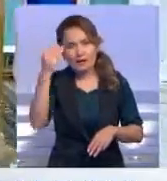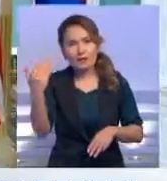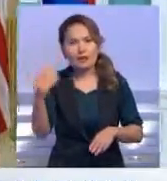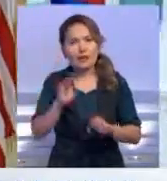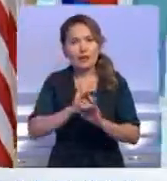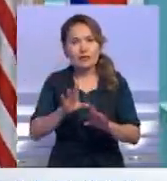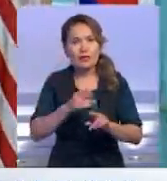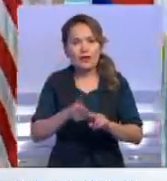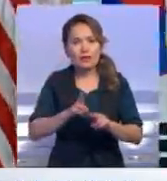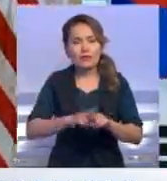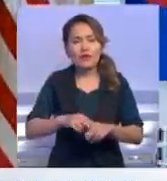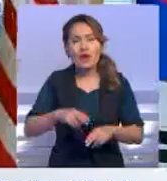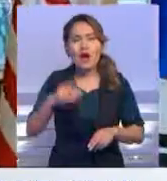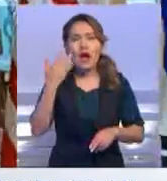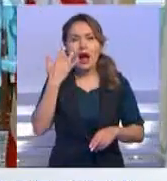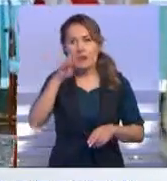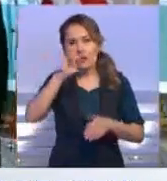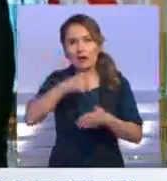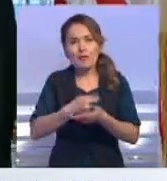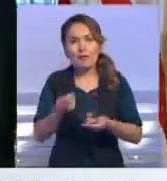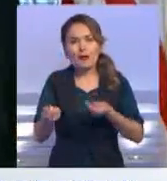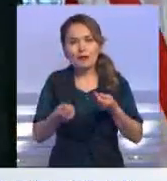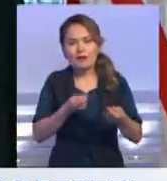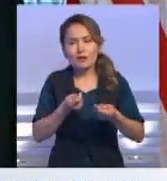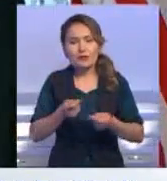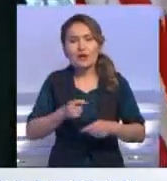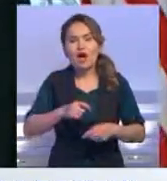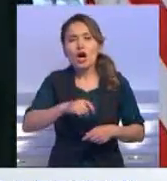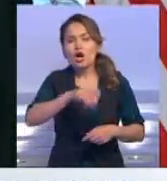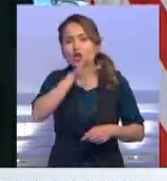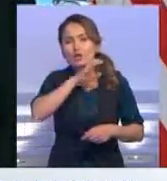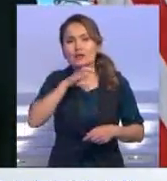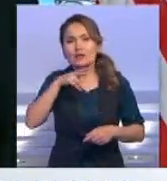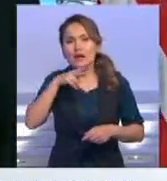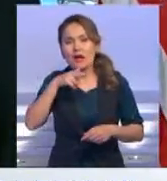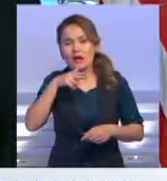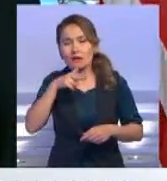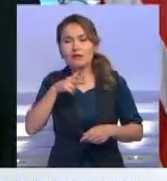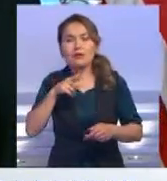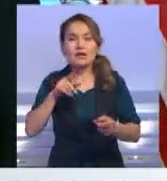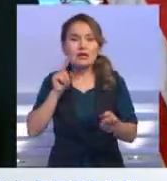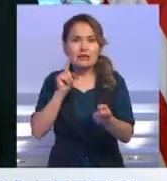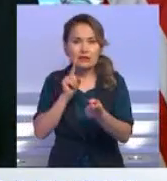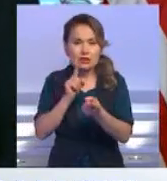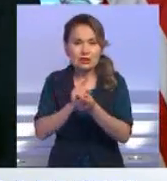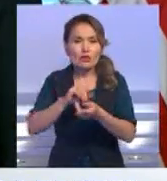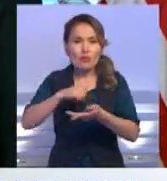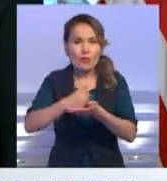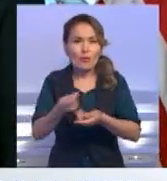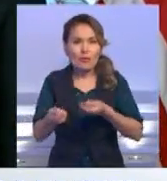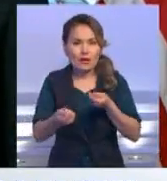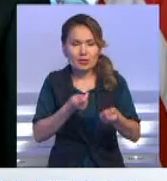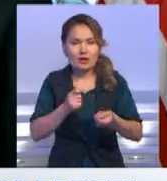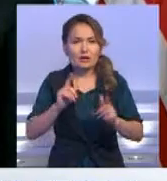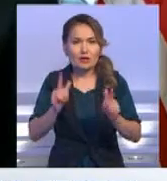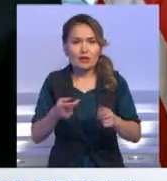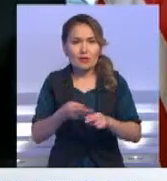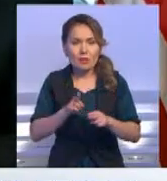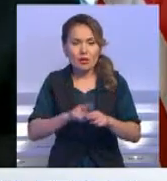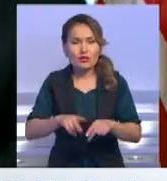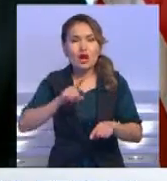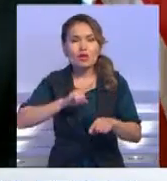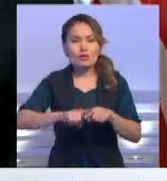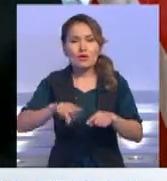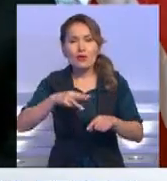Айта кетейік, бұған дейін ақ үй басшысы Дональд Трамп Ким Чен Инмен кездесуге келісім берген еді. Кездесу мамыр айының екінші жартысында өтеді